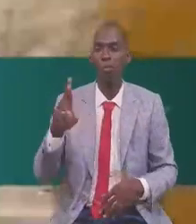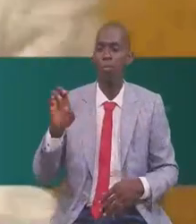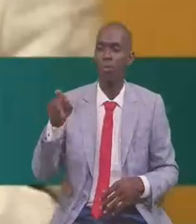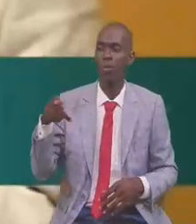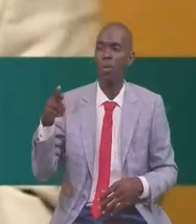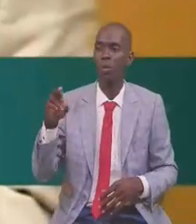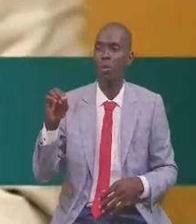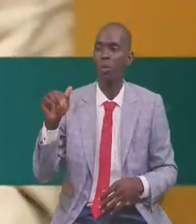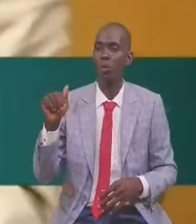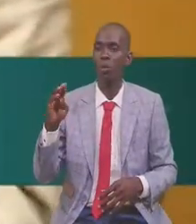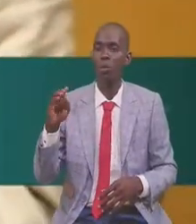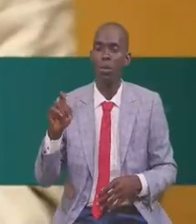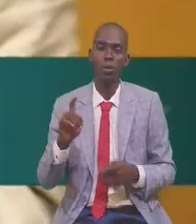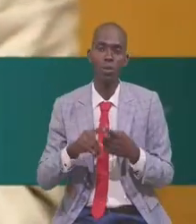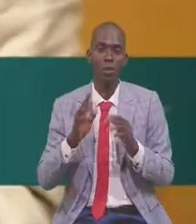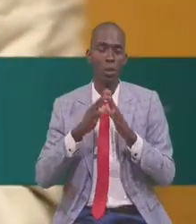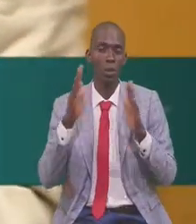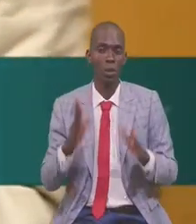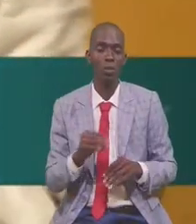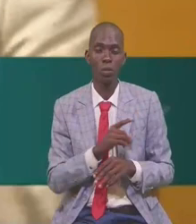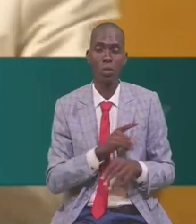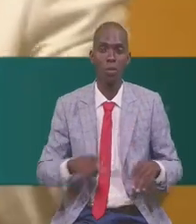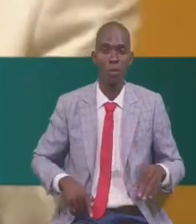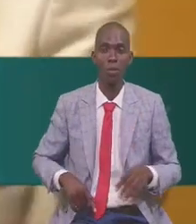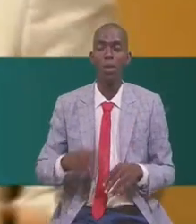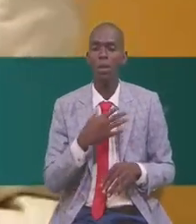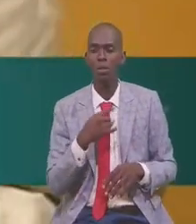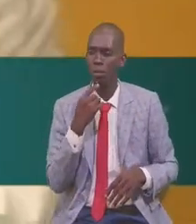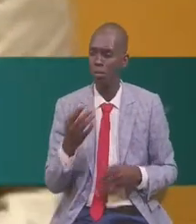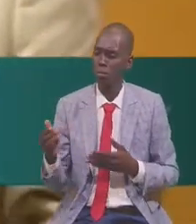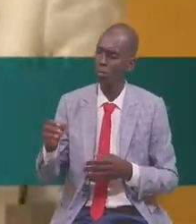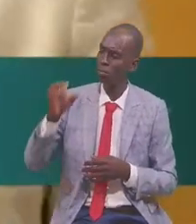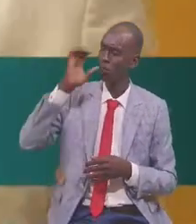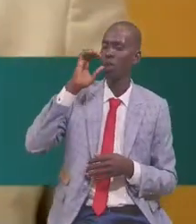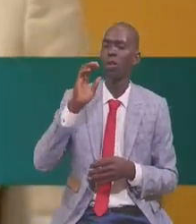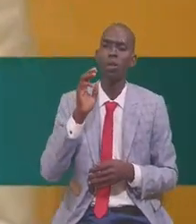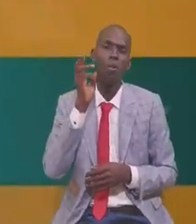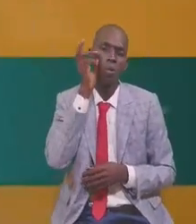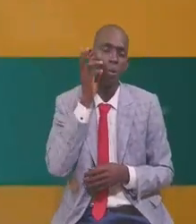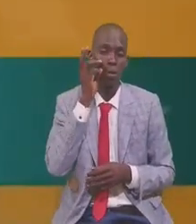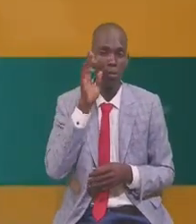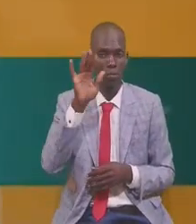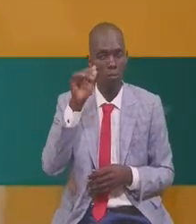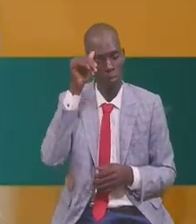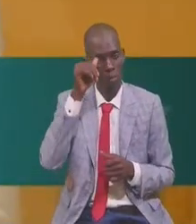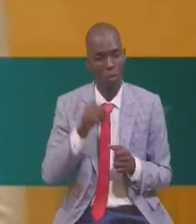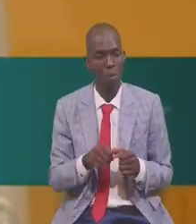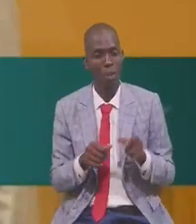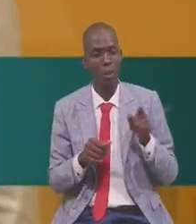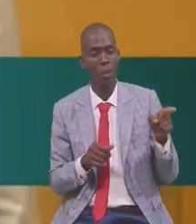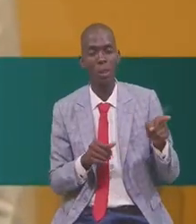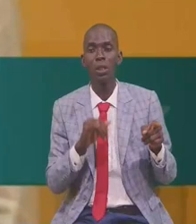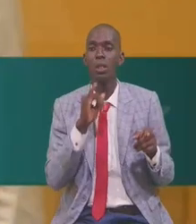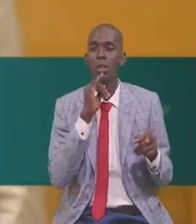il dit, buvez du vin. Il pouvait dire, ah, il est le prophète. Il a été établi par